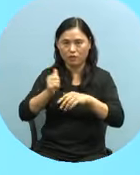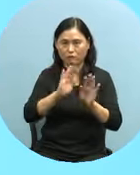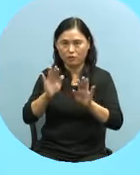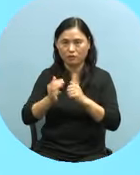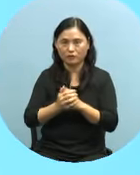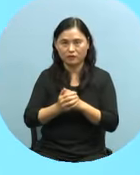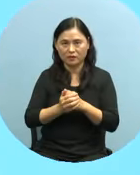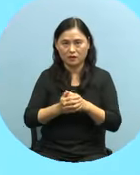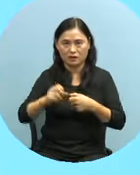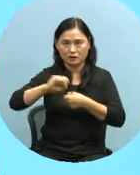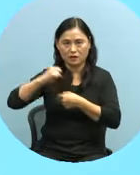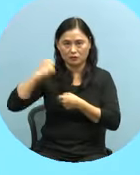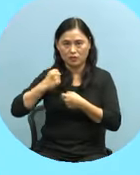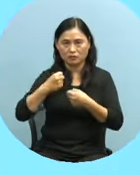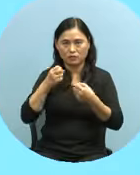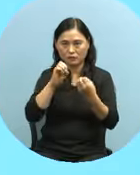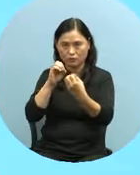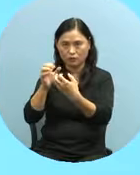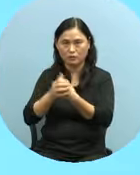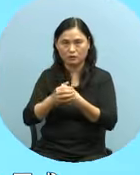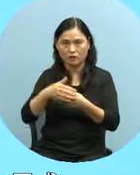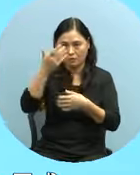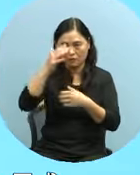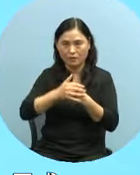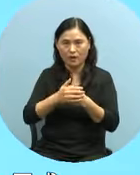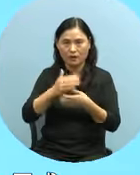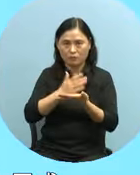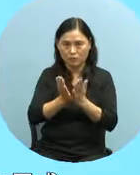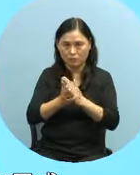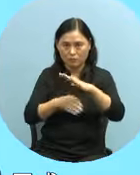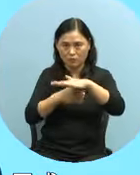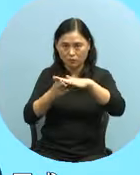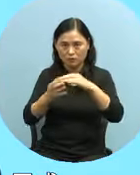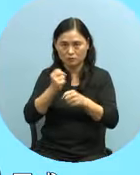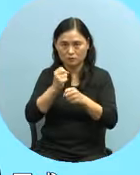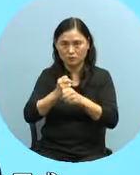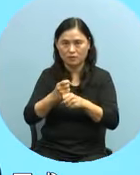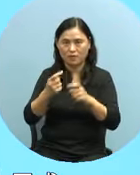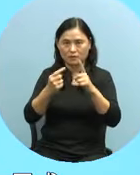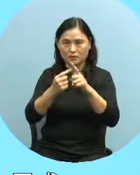務，同時會加強與各方溝通，了解和配合各部門的工